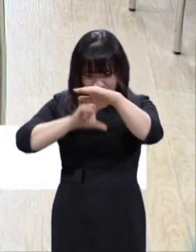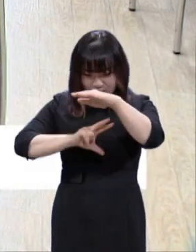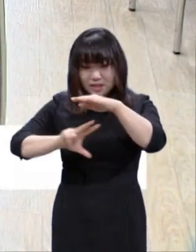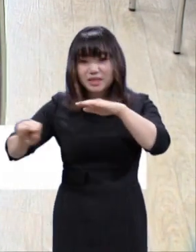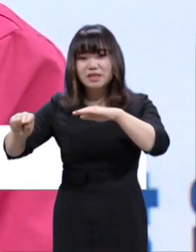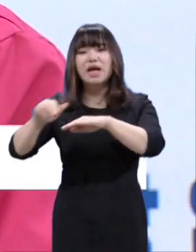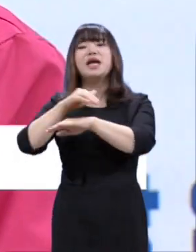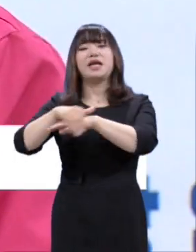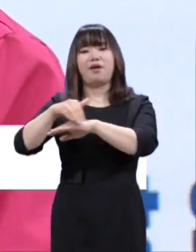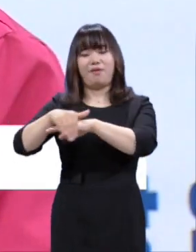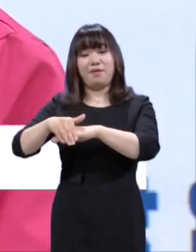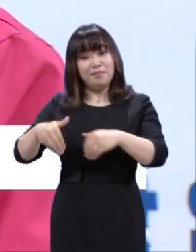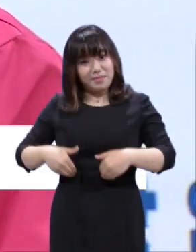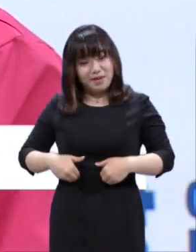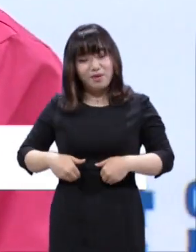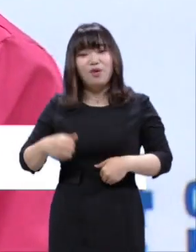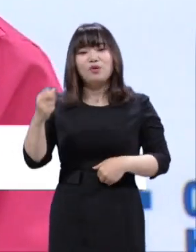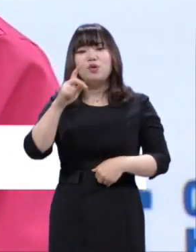기반 구축,